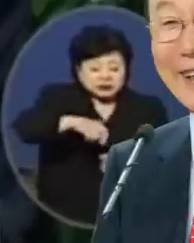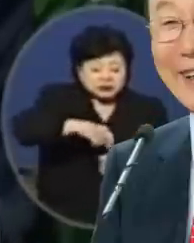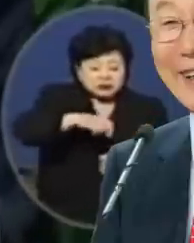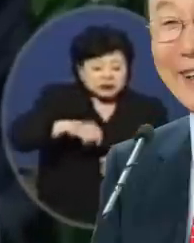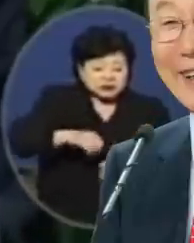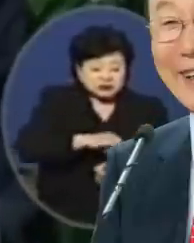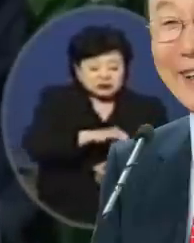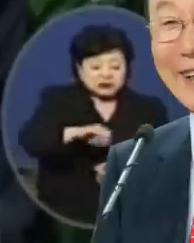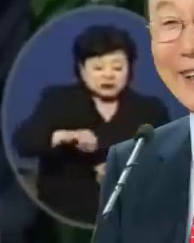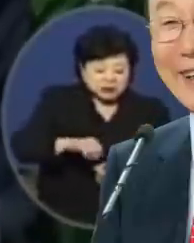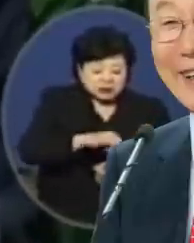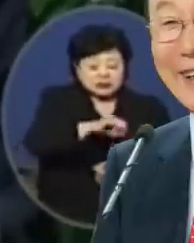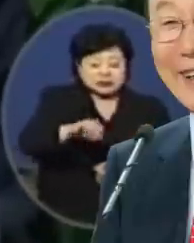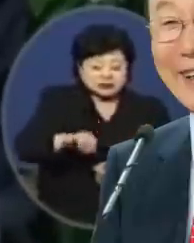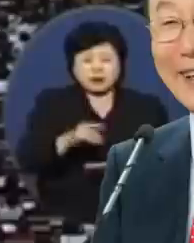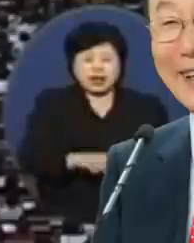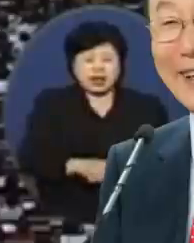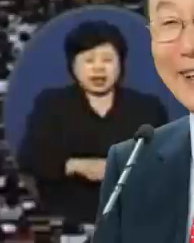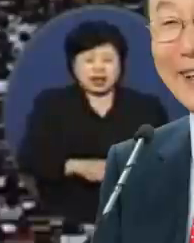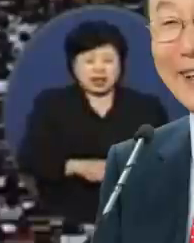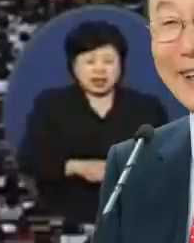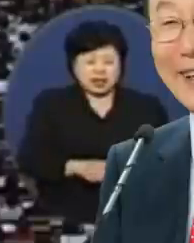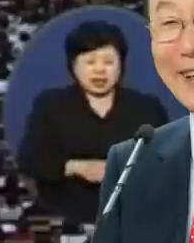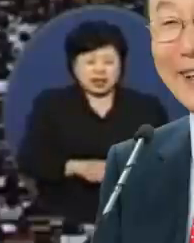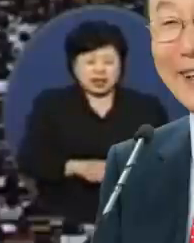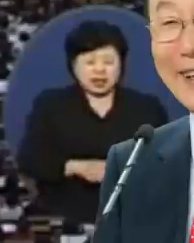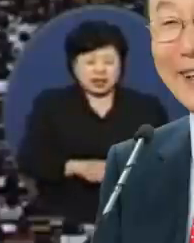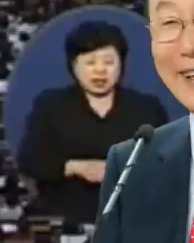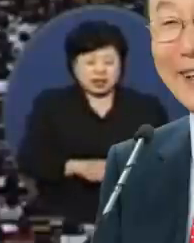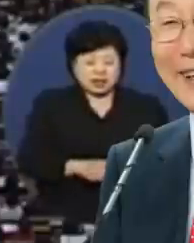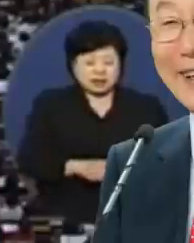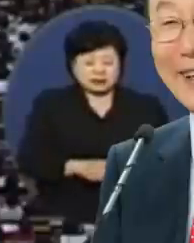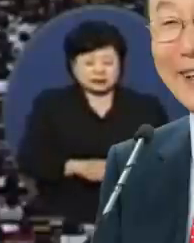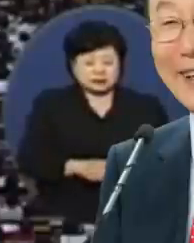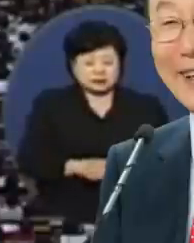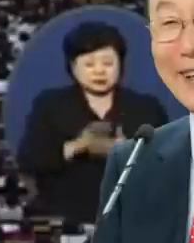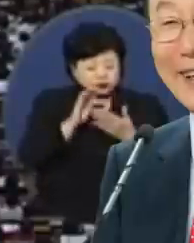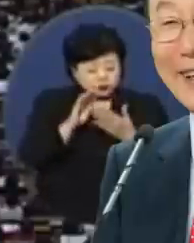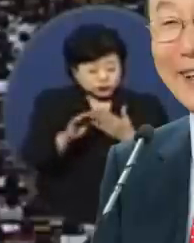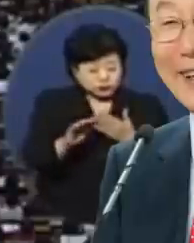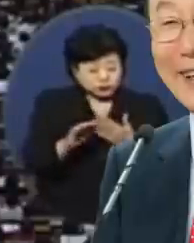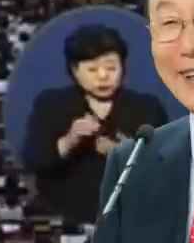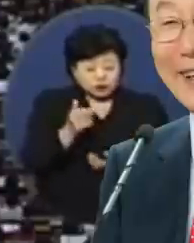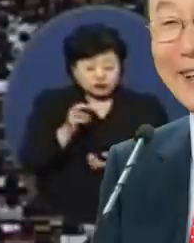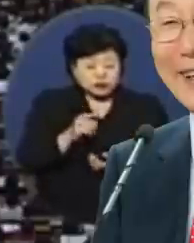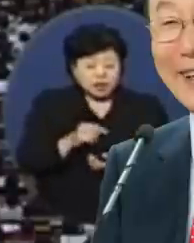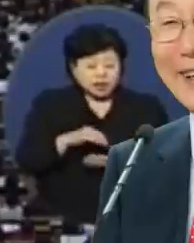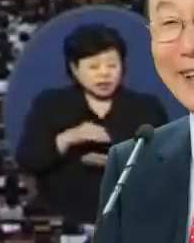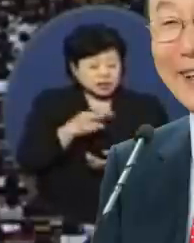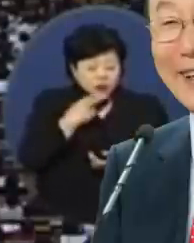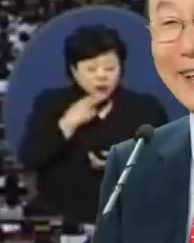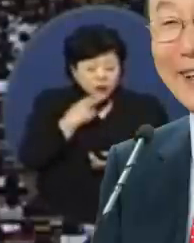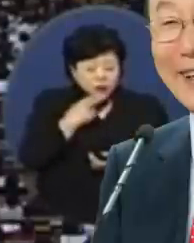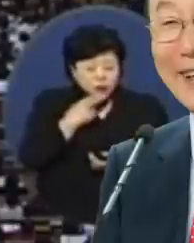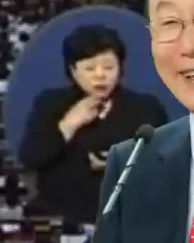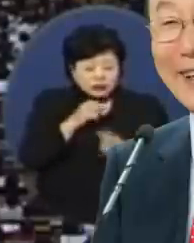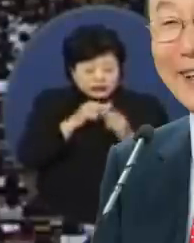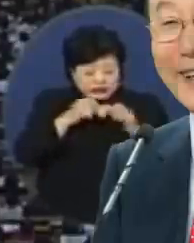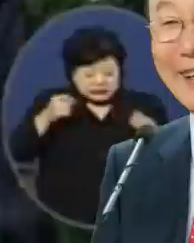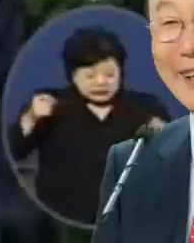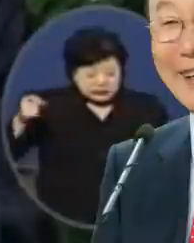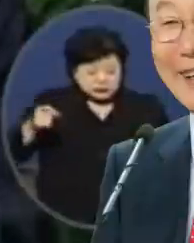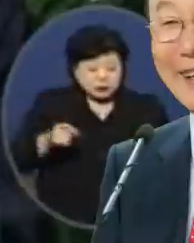씨를 내서 자꾸 이렇게 하고 있습니다. 언제 그 집에 들어가노? 근데 누에는 계산하지 않고 자꾸 씨를 뽑아서